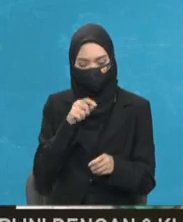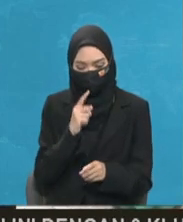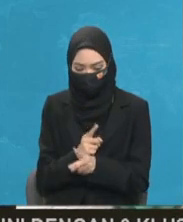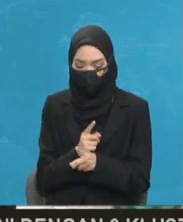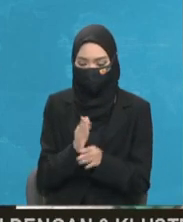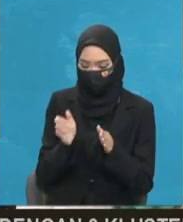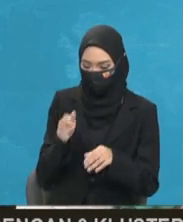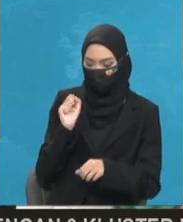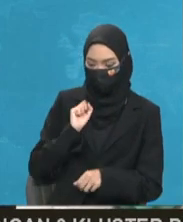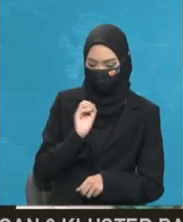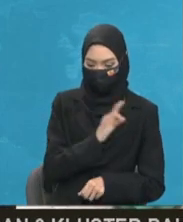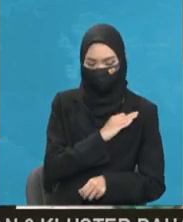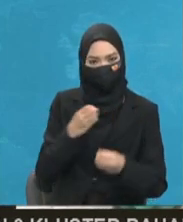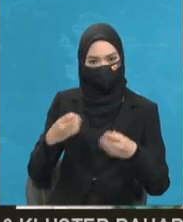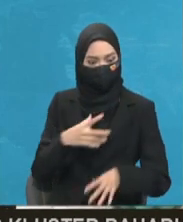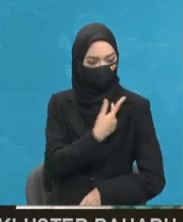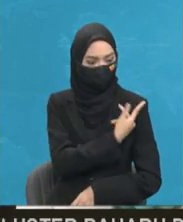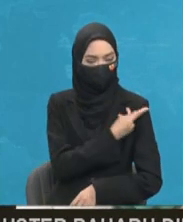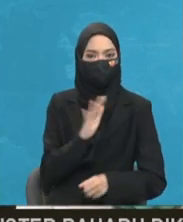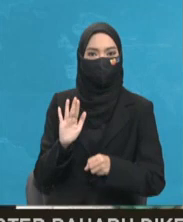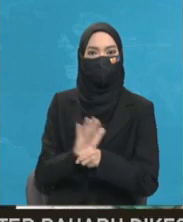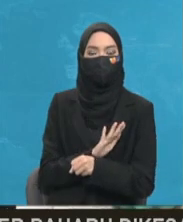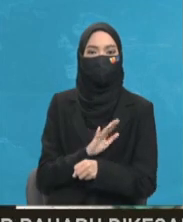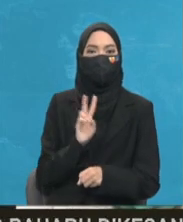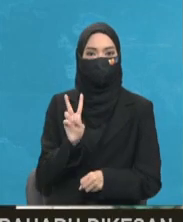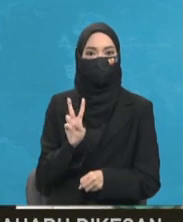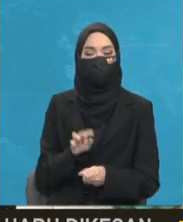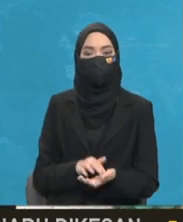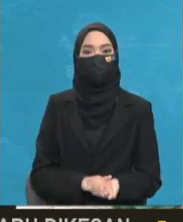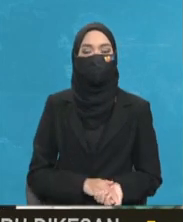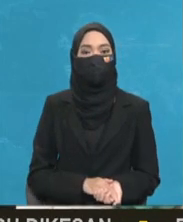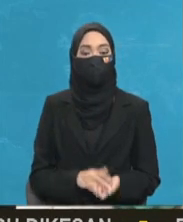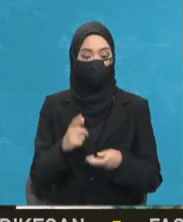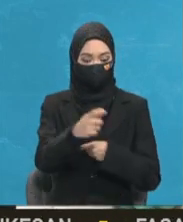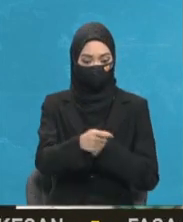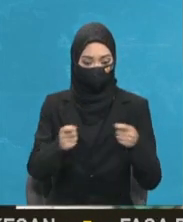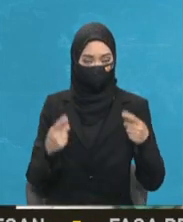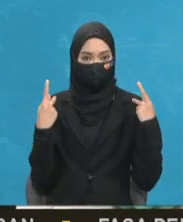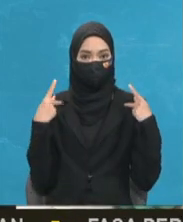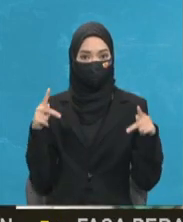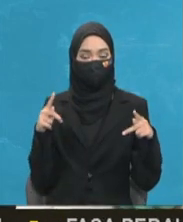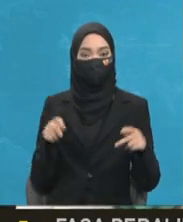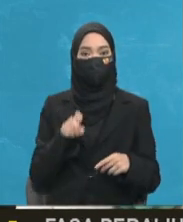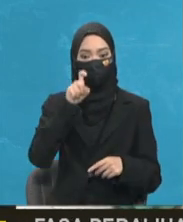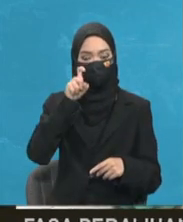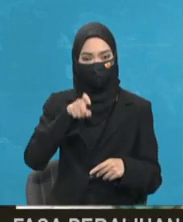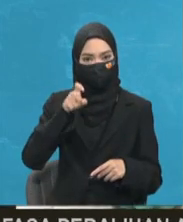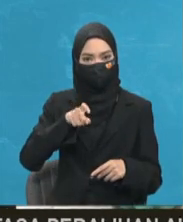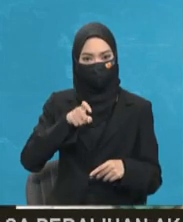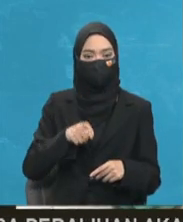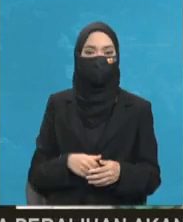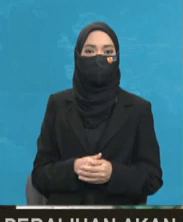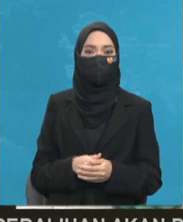mereka premis-premis adalah dikehendaki mendaftar quart